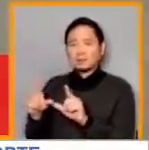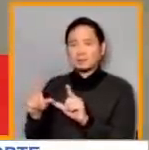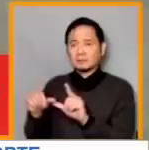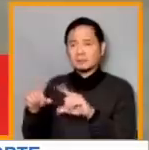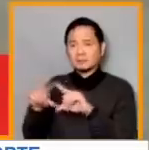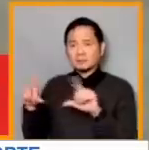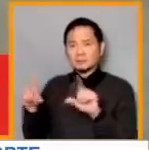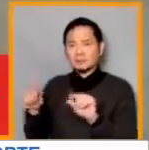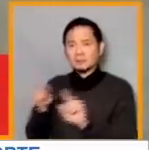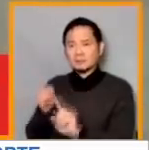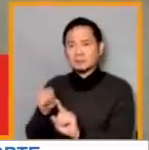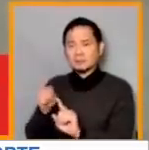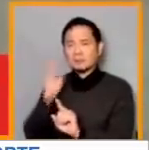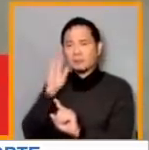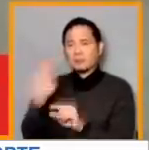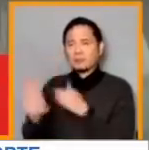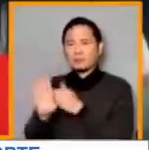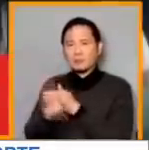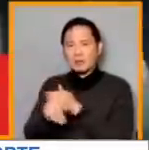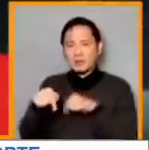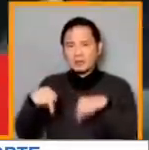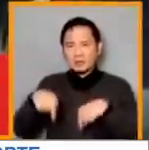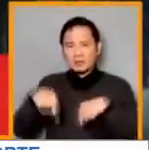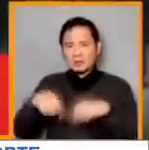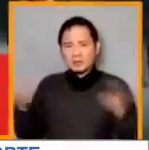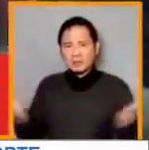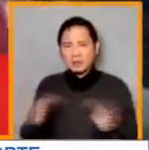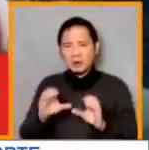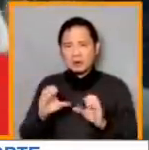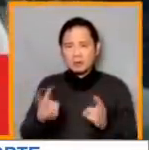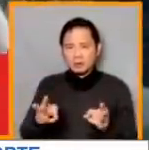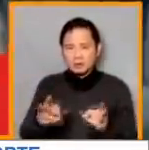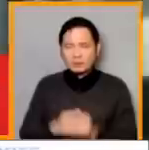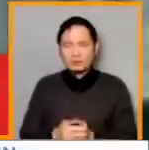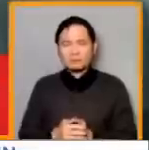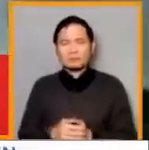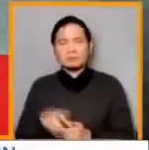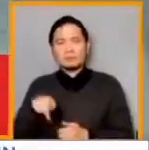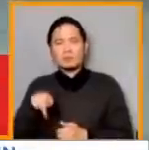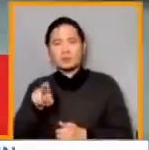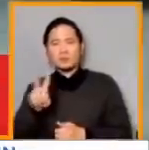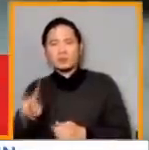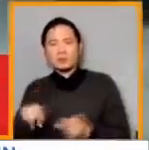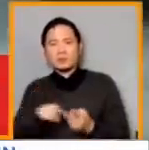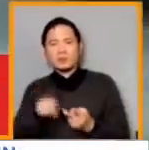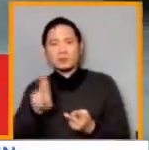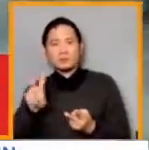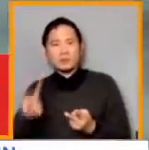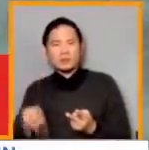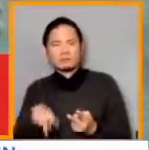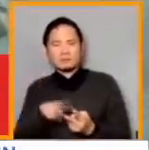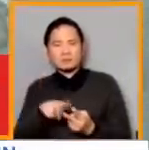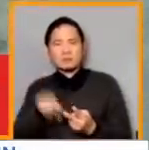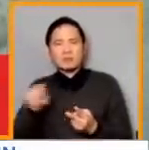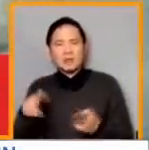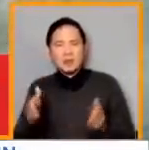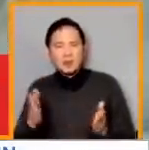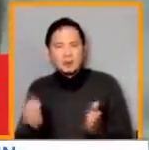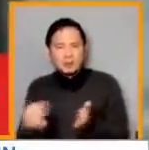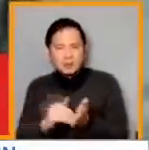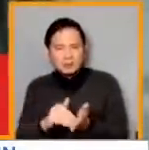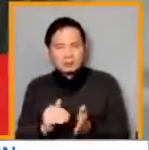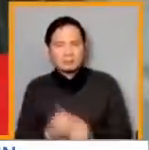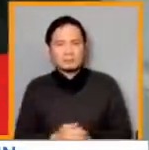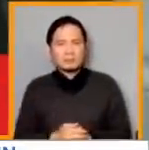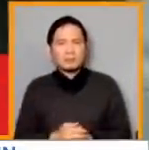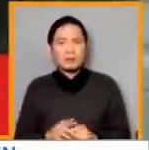dadaan na dito sa may Commonwealth, POG at saka UB, ma'am. Yung sinasabi na modernize,